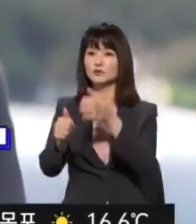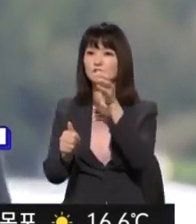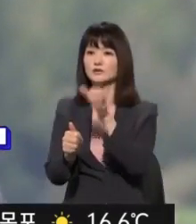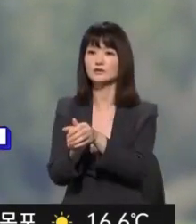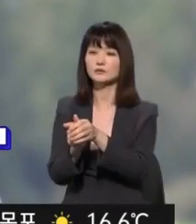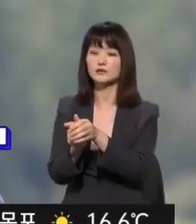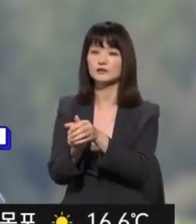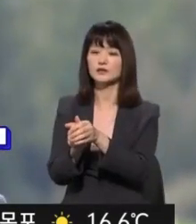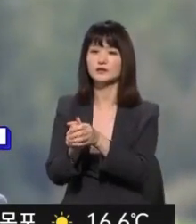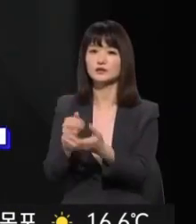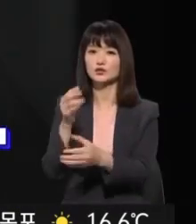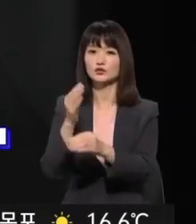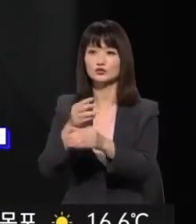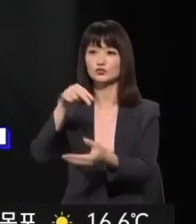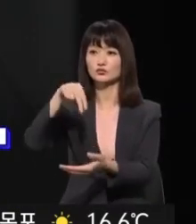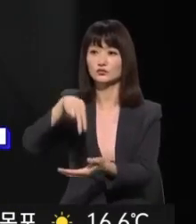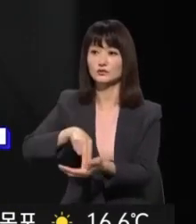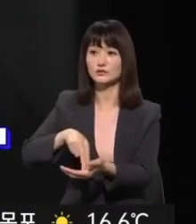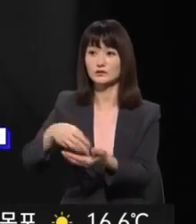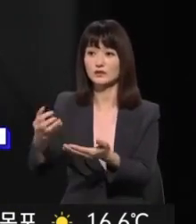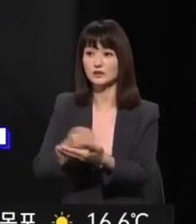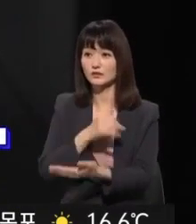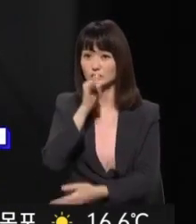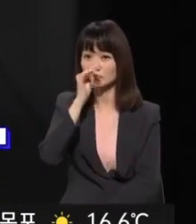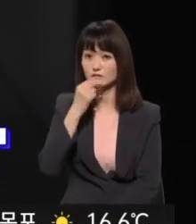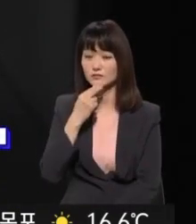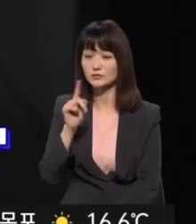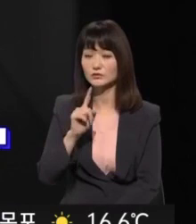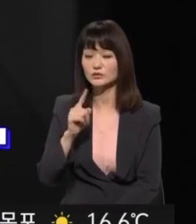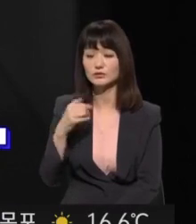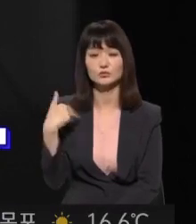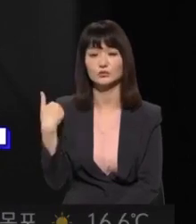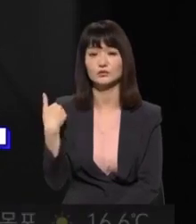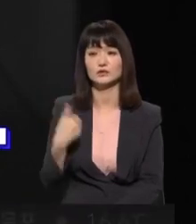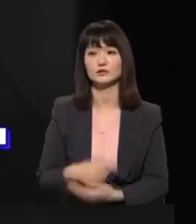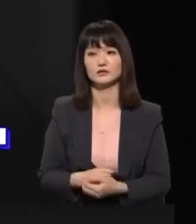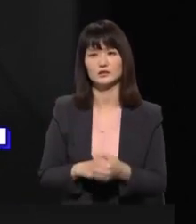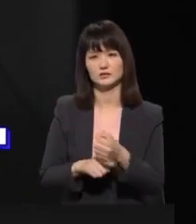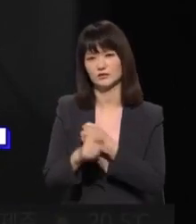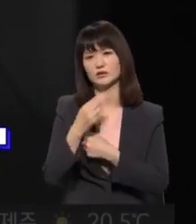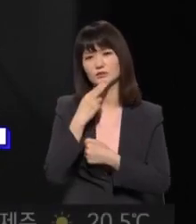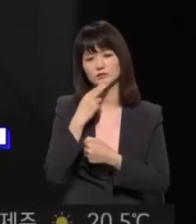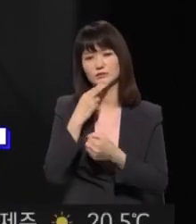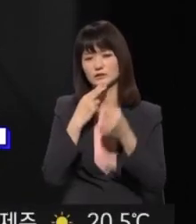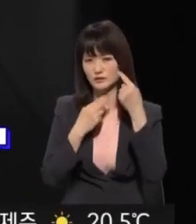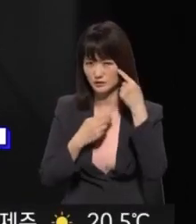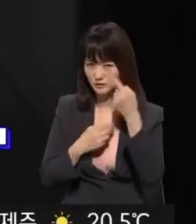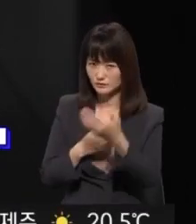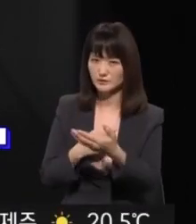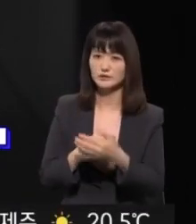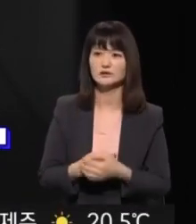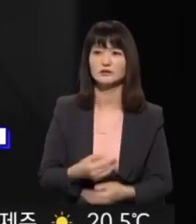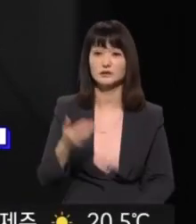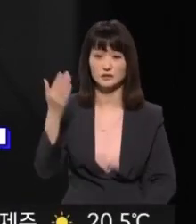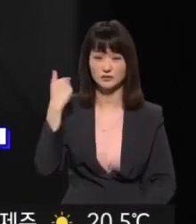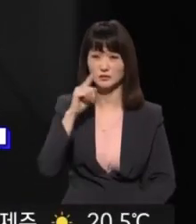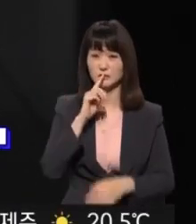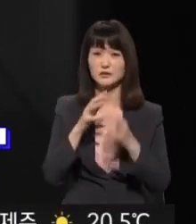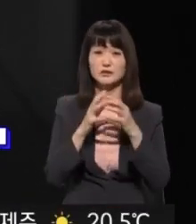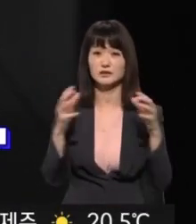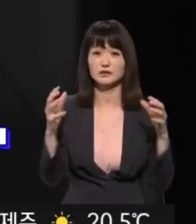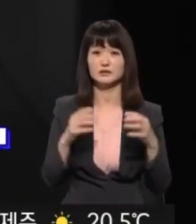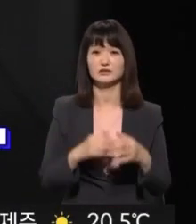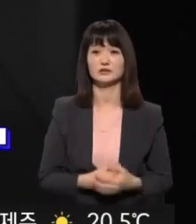견제할 수 있겠느냐 뭐 이런 포석을 깔고 얘기했는지는 모르겠습니다만 다 부질없는 질문이다 이렇게 생각하고요. 지난번에도 또 그런 논란도